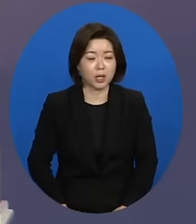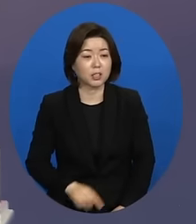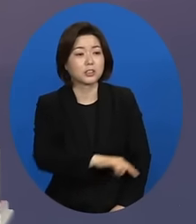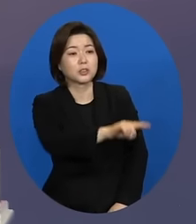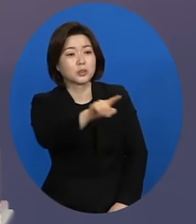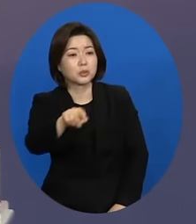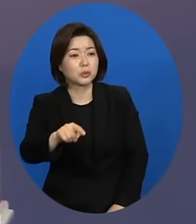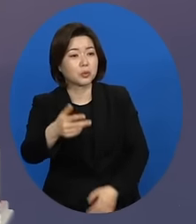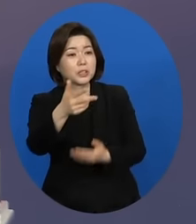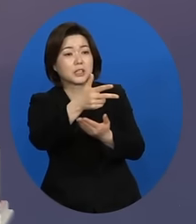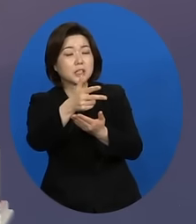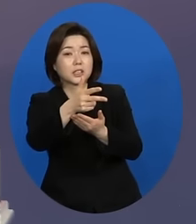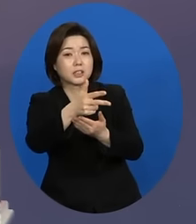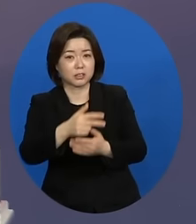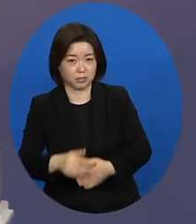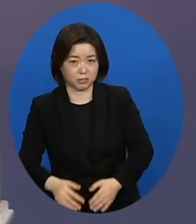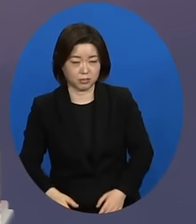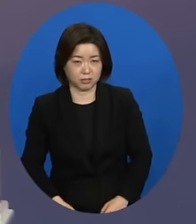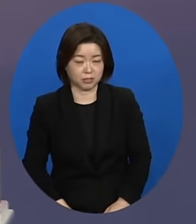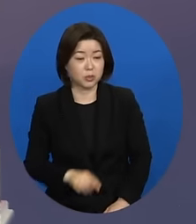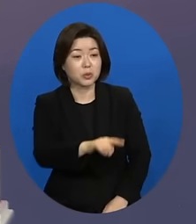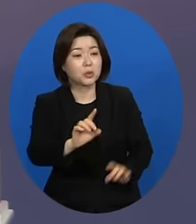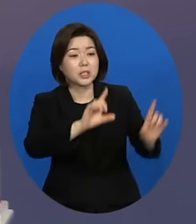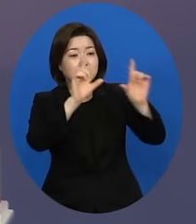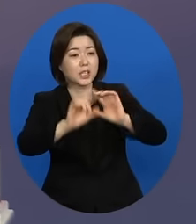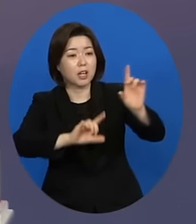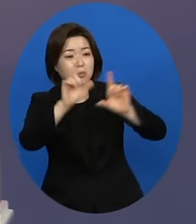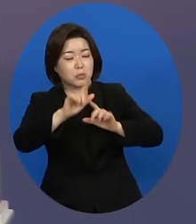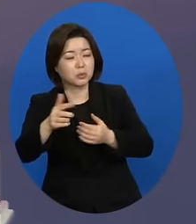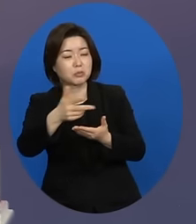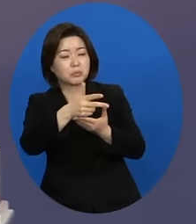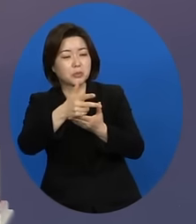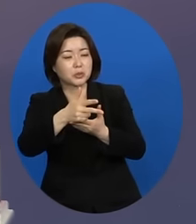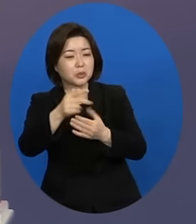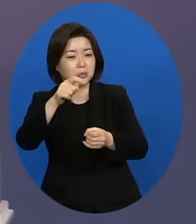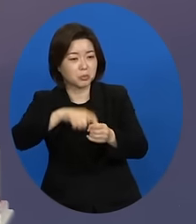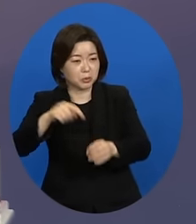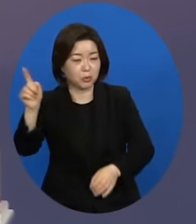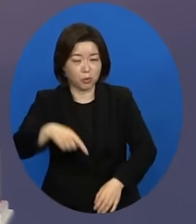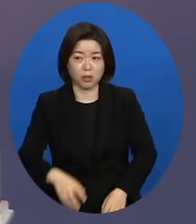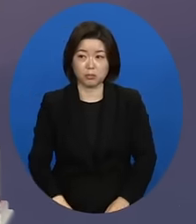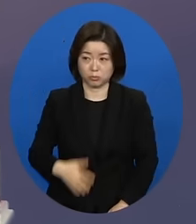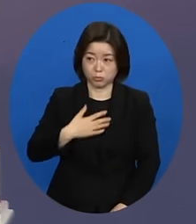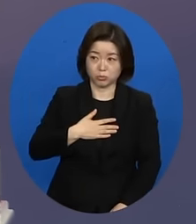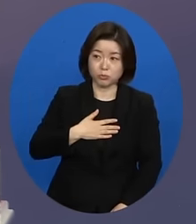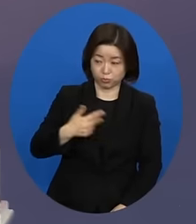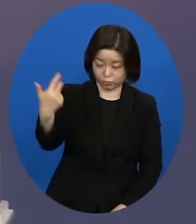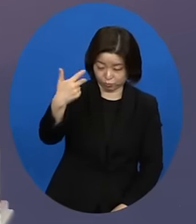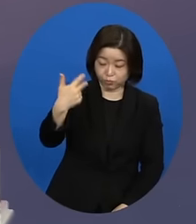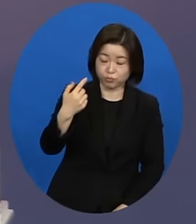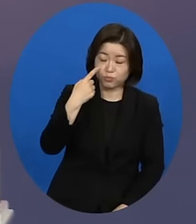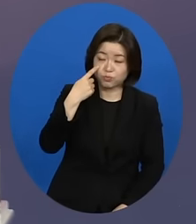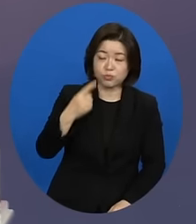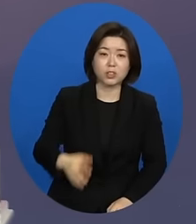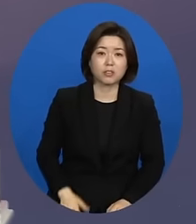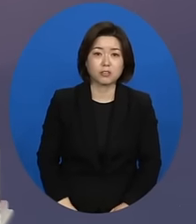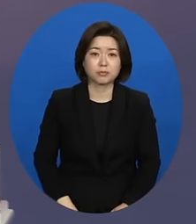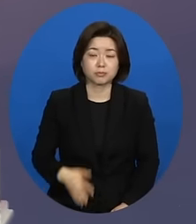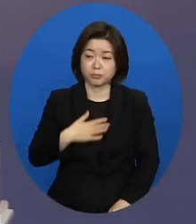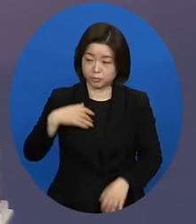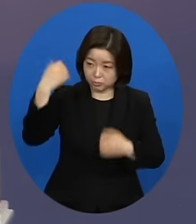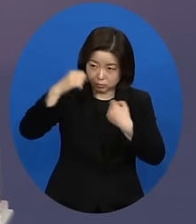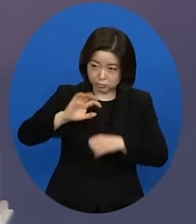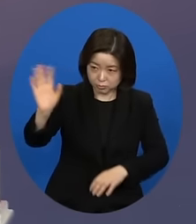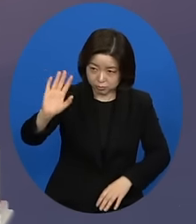모습을 찍으려고 왔어. 사는 모습을 찍으려고 왔어. 알았어요. 다 찍으라고. 저는 연기를 안 해도